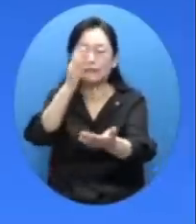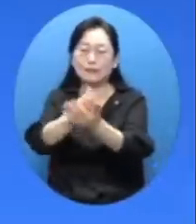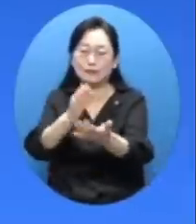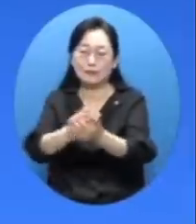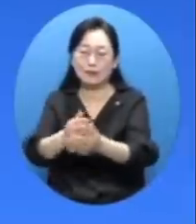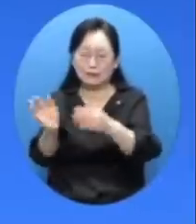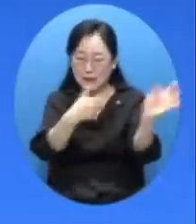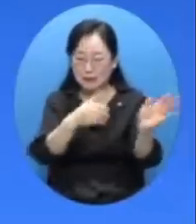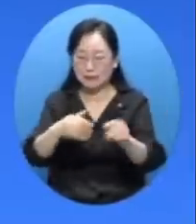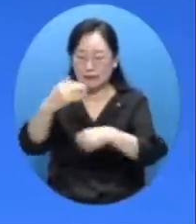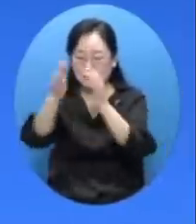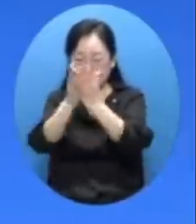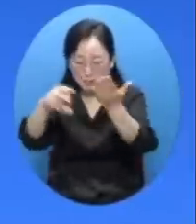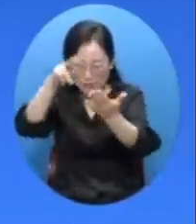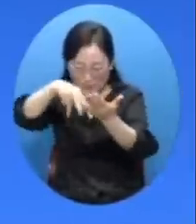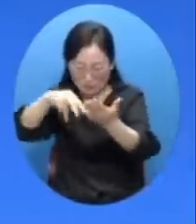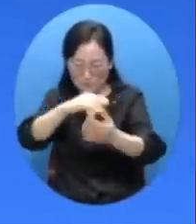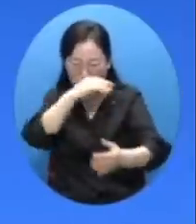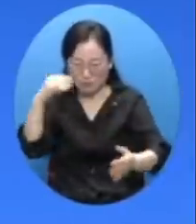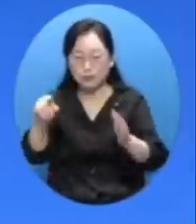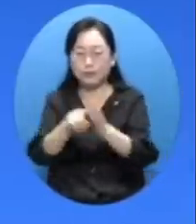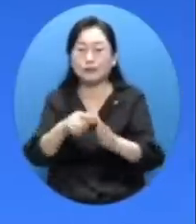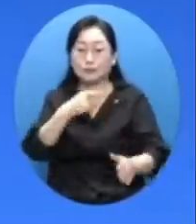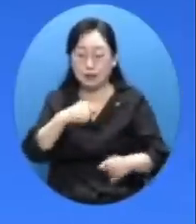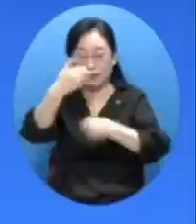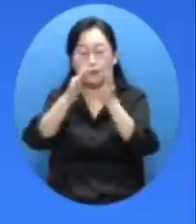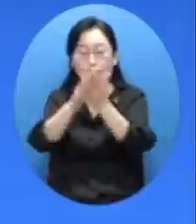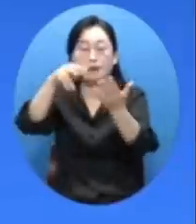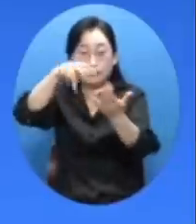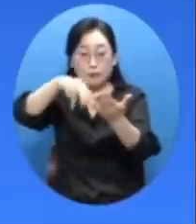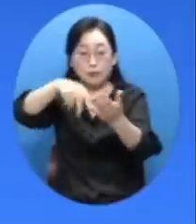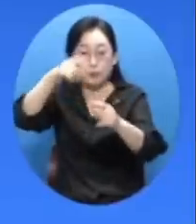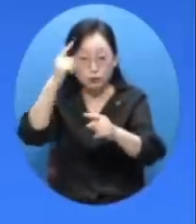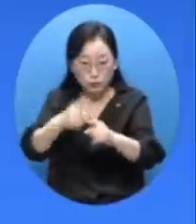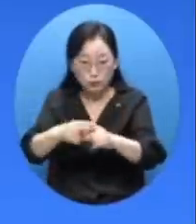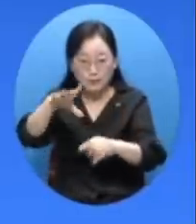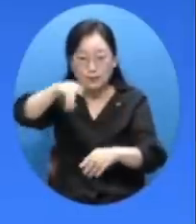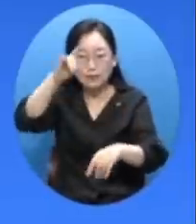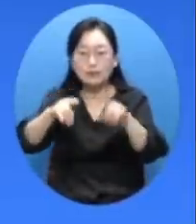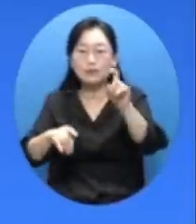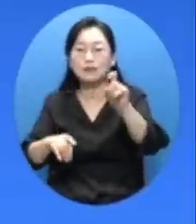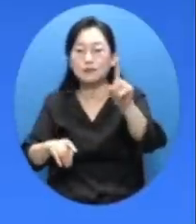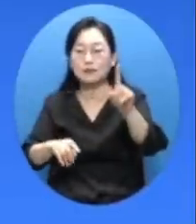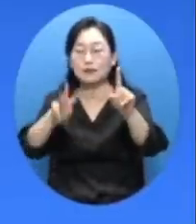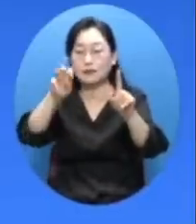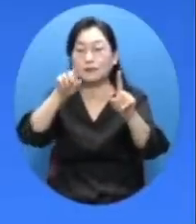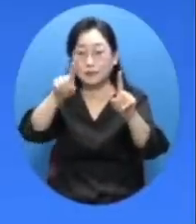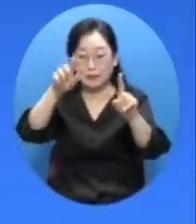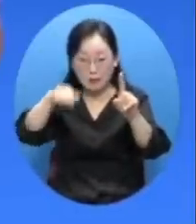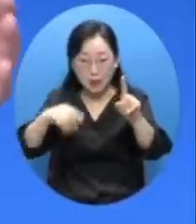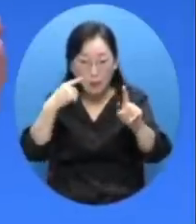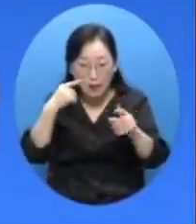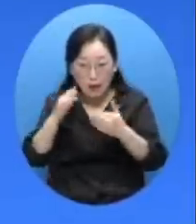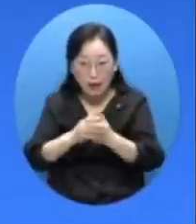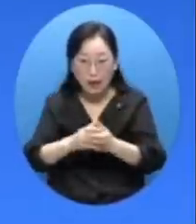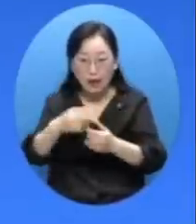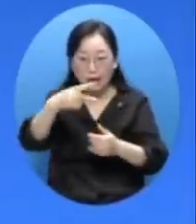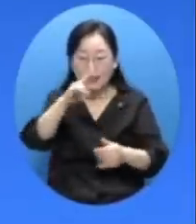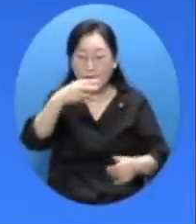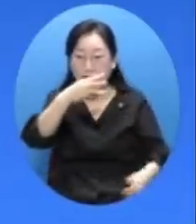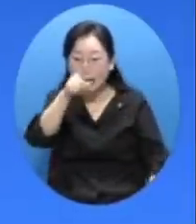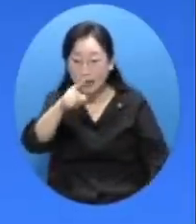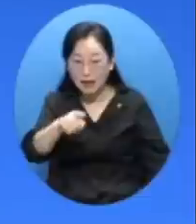읽고 바르게 믿어야 되겠다. 성경을 읽어나가다가 창세기 11장 31, 32절에 데라가 아브라함과